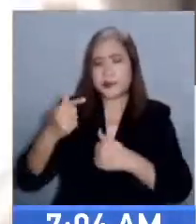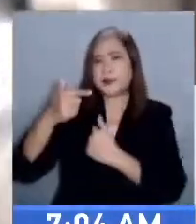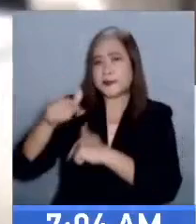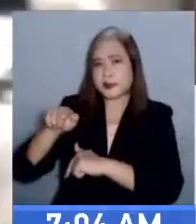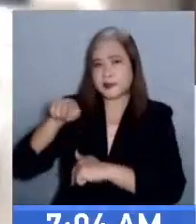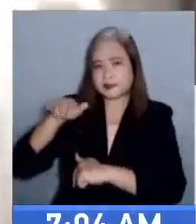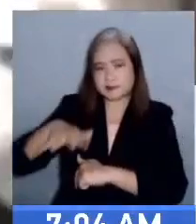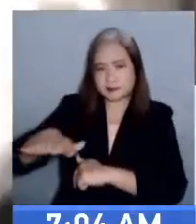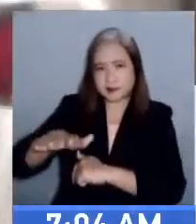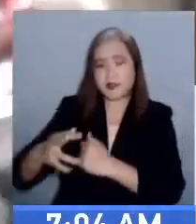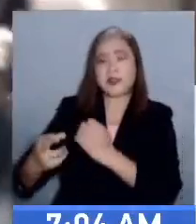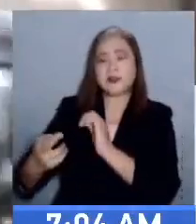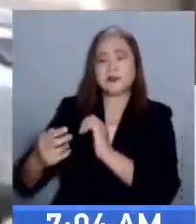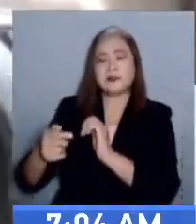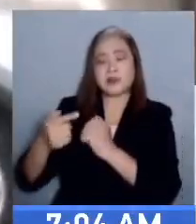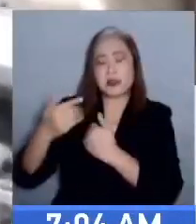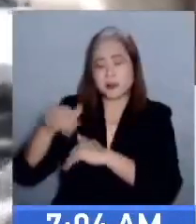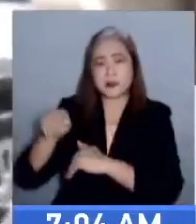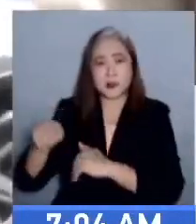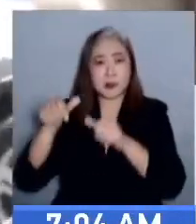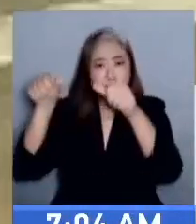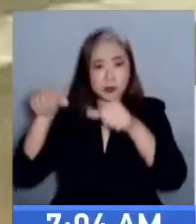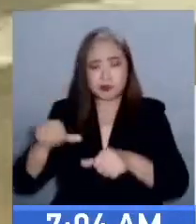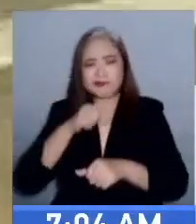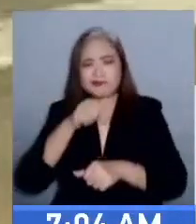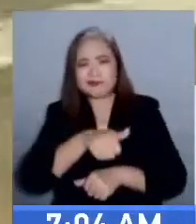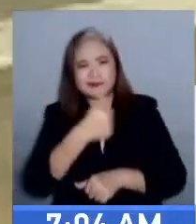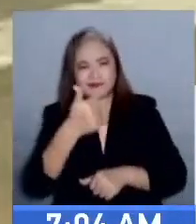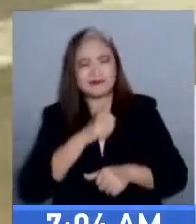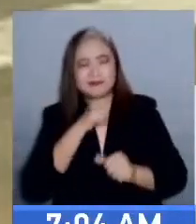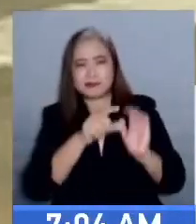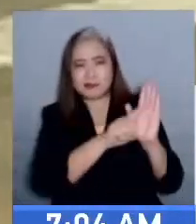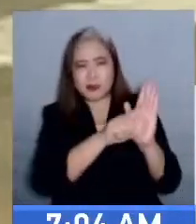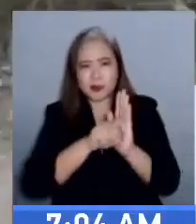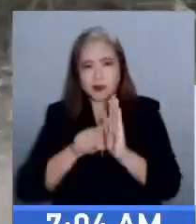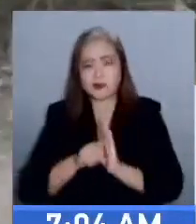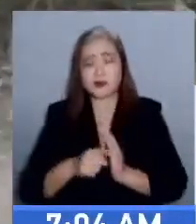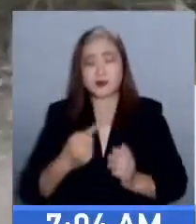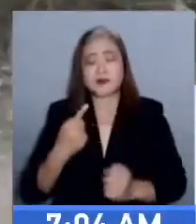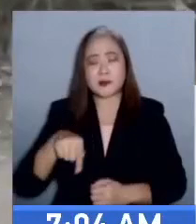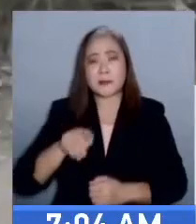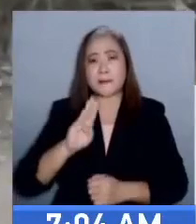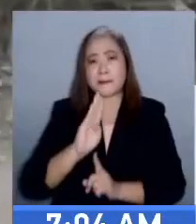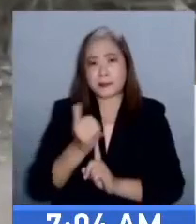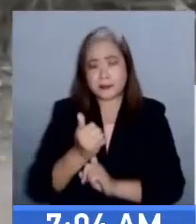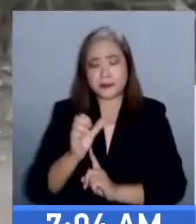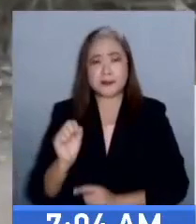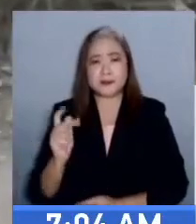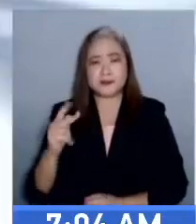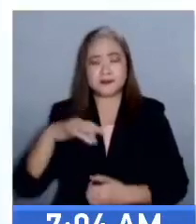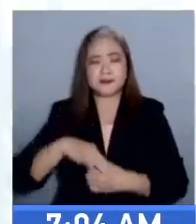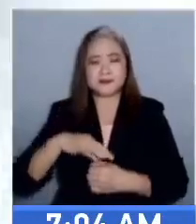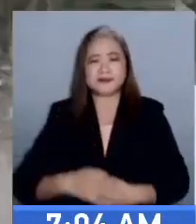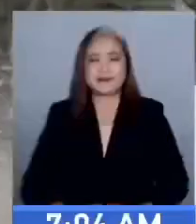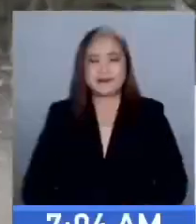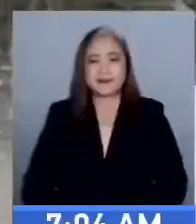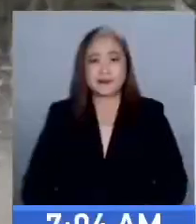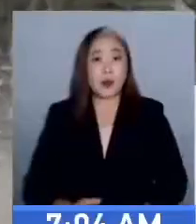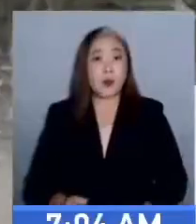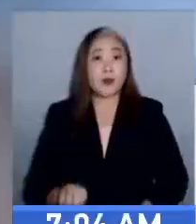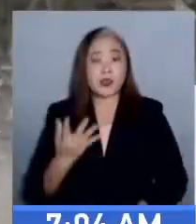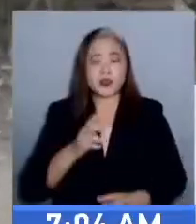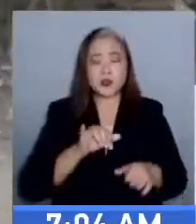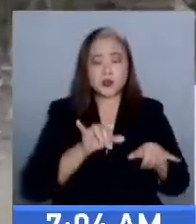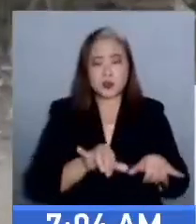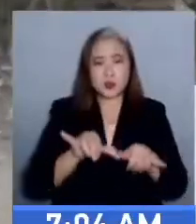campaign materials ang mga kandidato para sa barangay at sangguniang kabataan elections. 2x3 feet lang dapat ang size ng